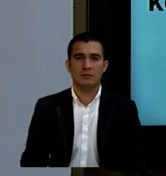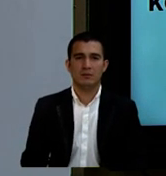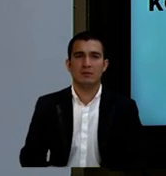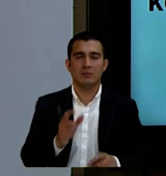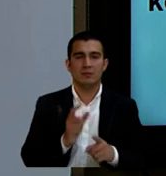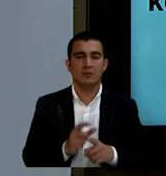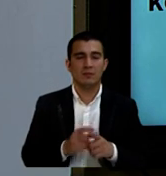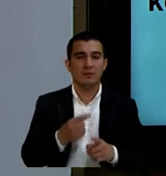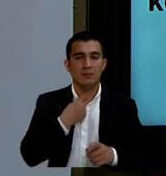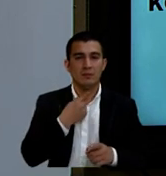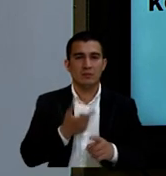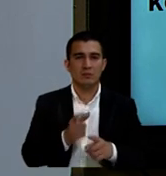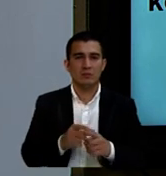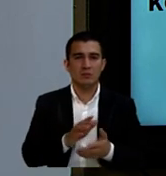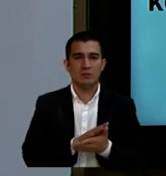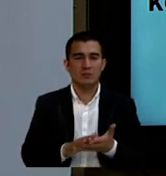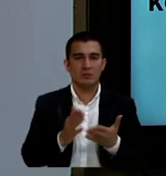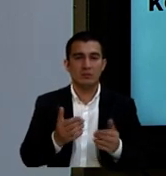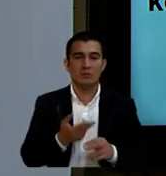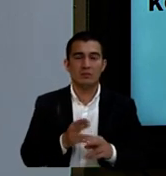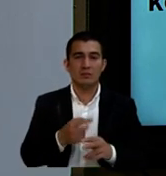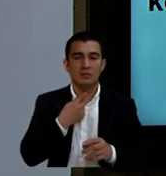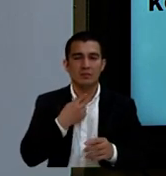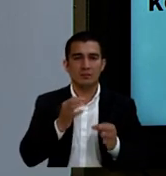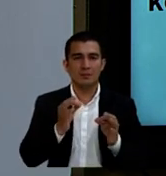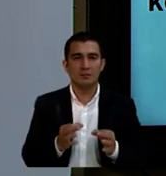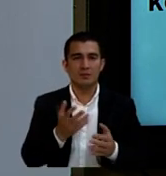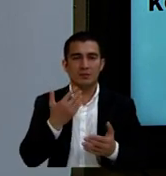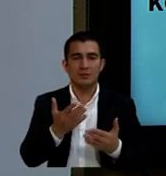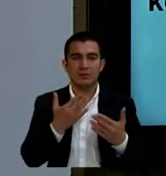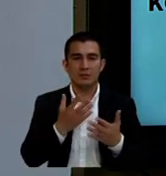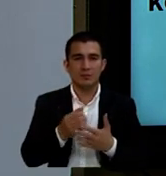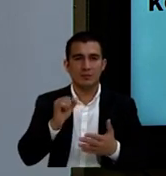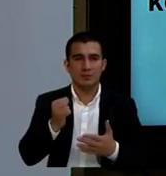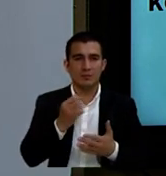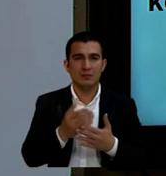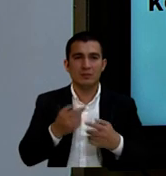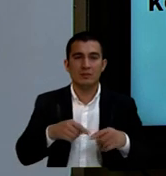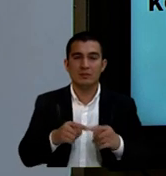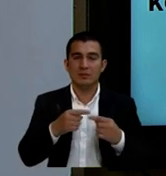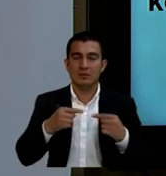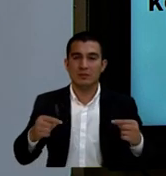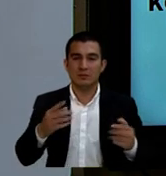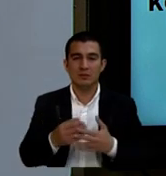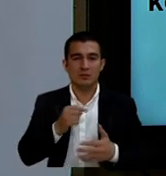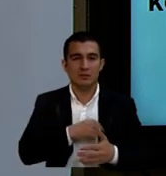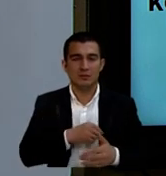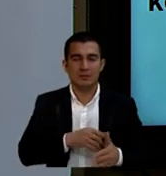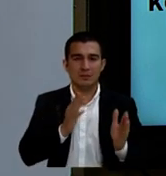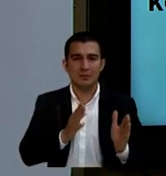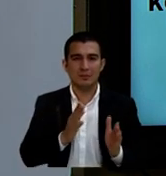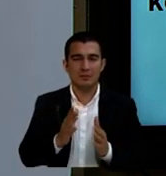Nutqning sofligi nima? Nutqning sofligi nutqning adabiy til va jamiyatdagi ma'naviy axloq